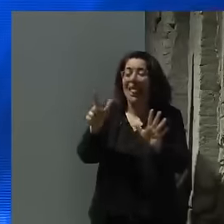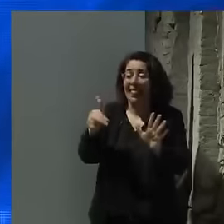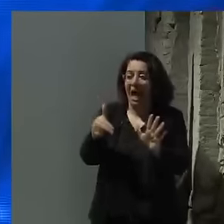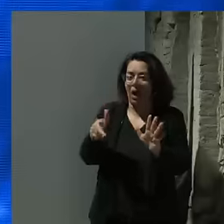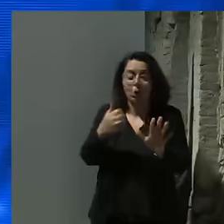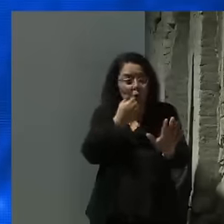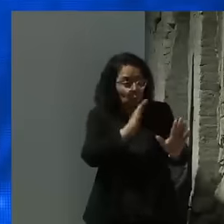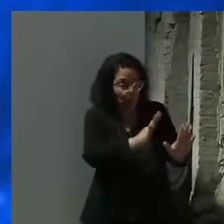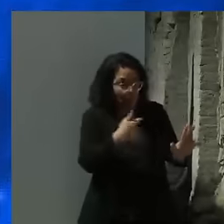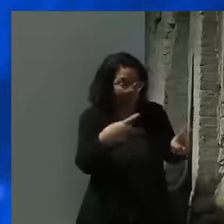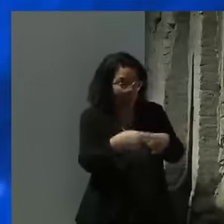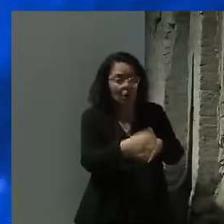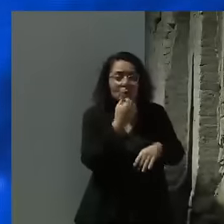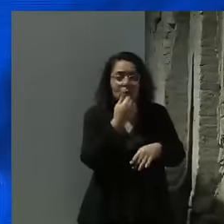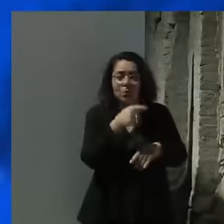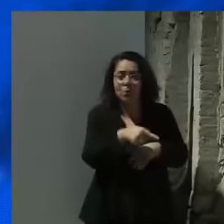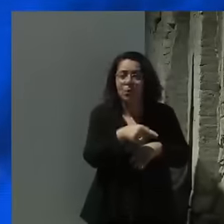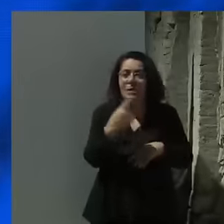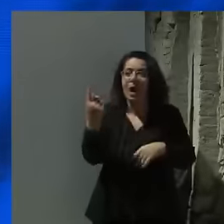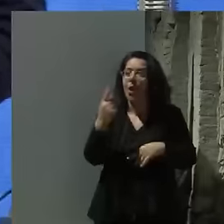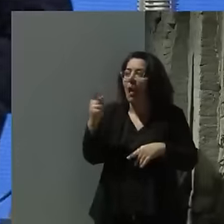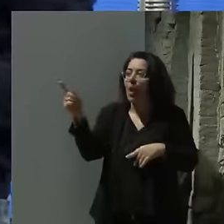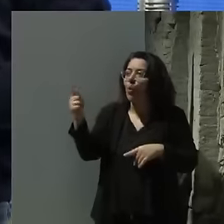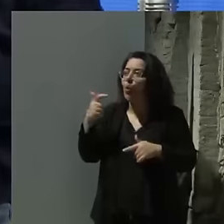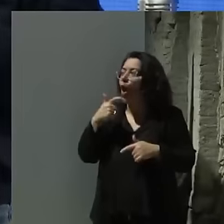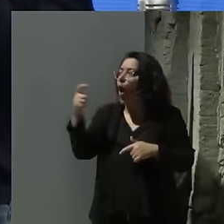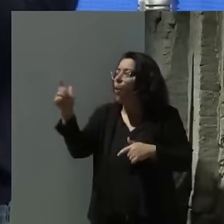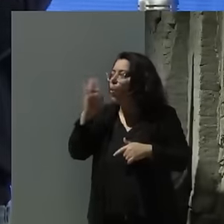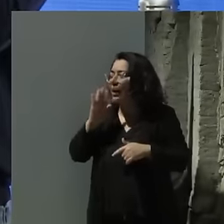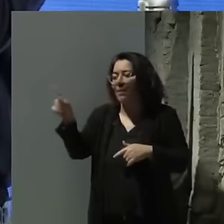chiedere chi sta urlando lì se può abbassare? Grazie.